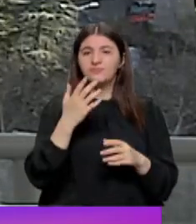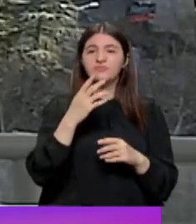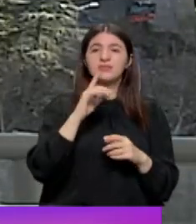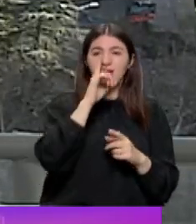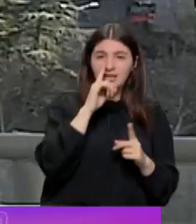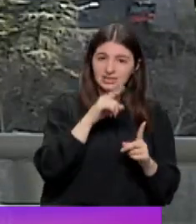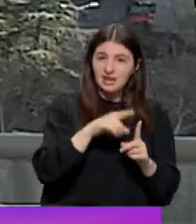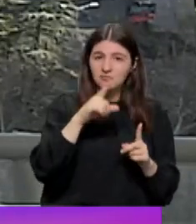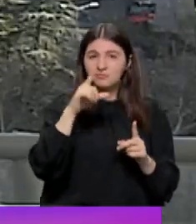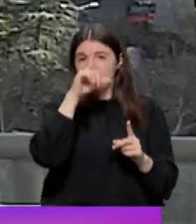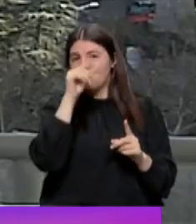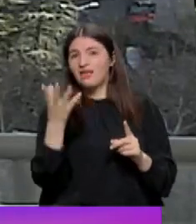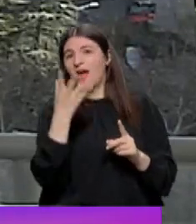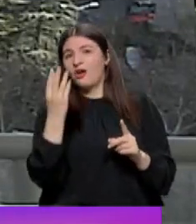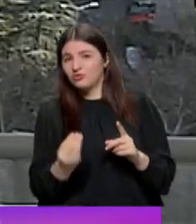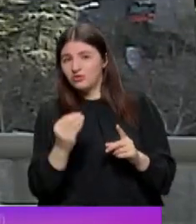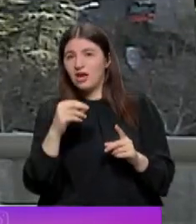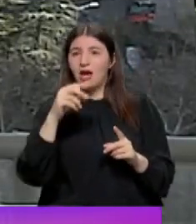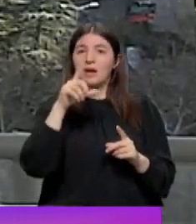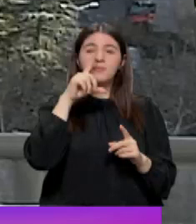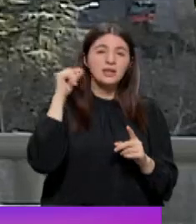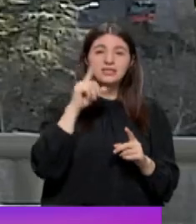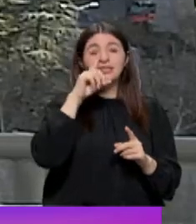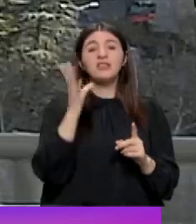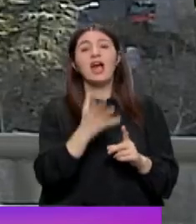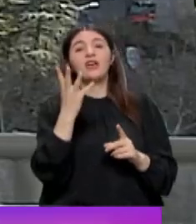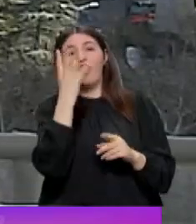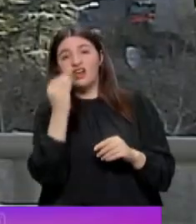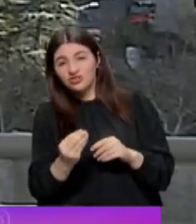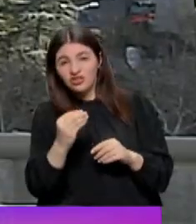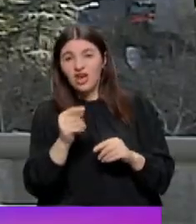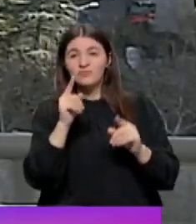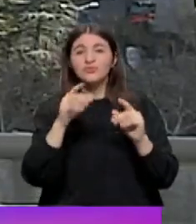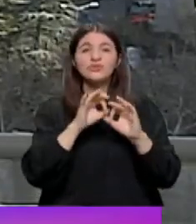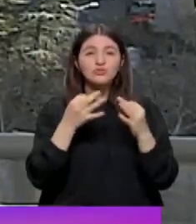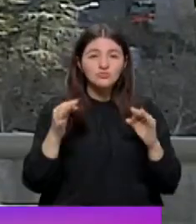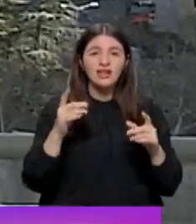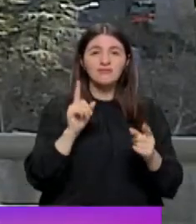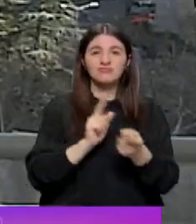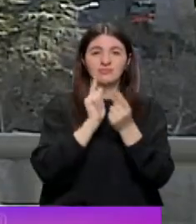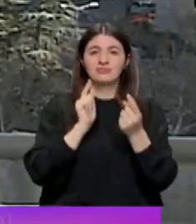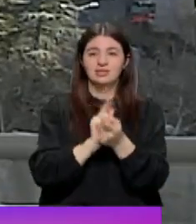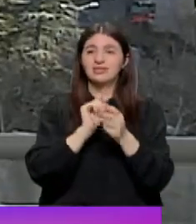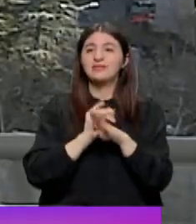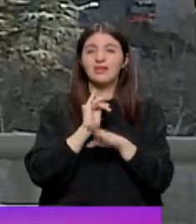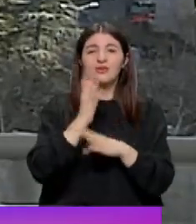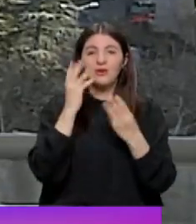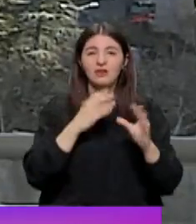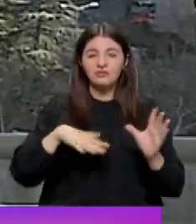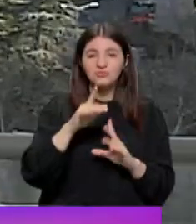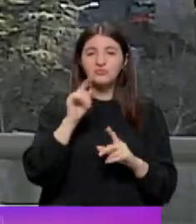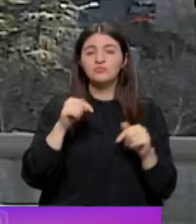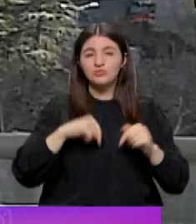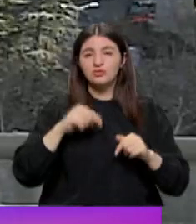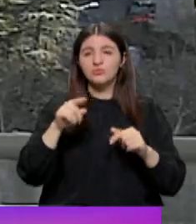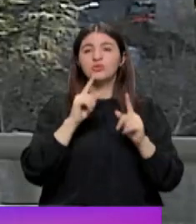Nisan Mart'tan daha iyi olacak, Mayıs Nisan'dan daha iyi olacak, bu cümleler ve karşılaştığımız, yaşadığımız,